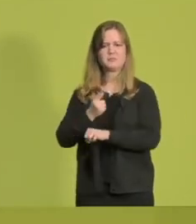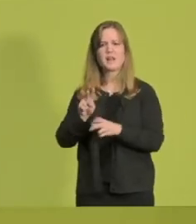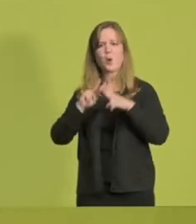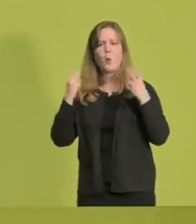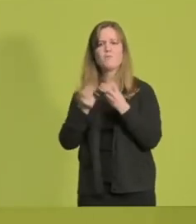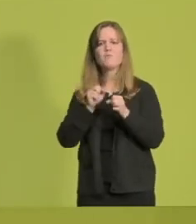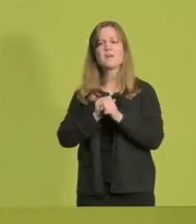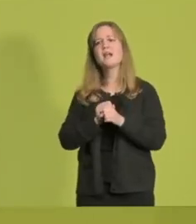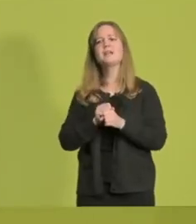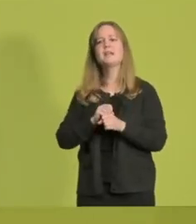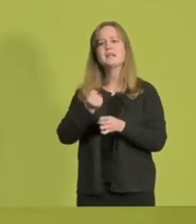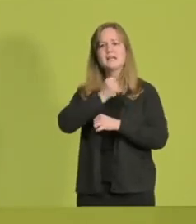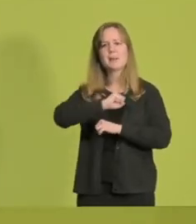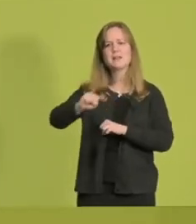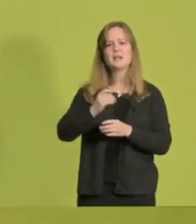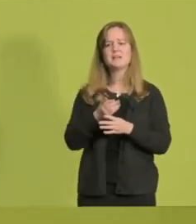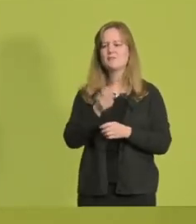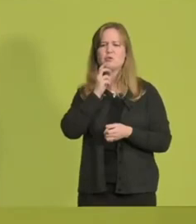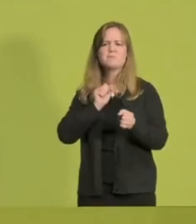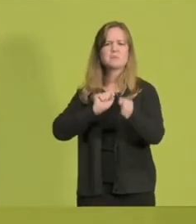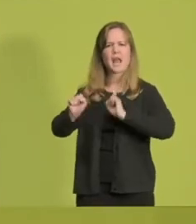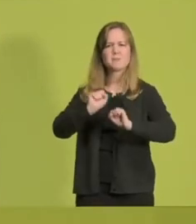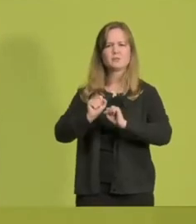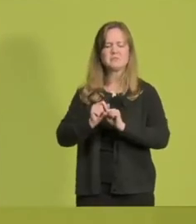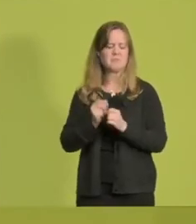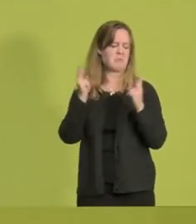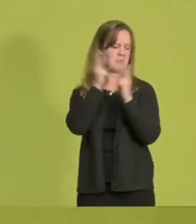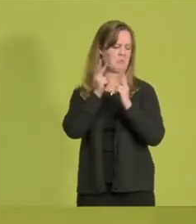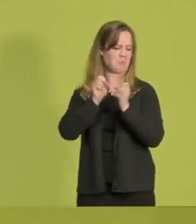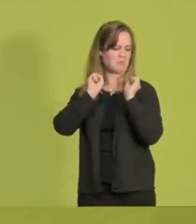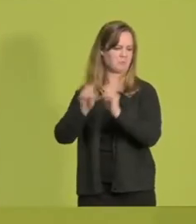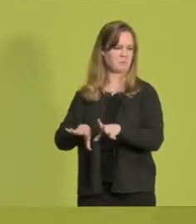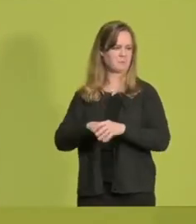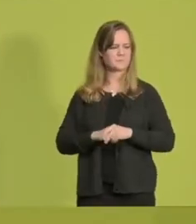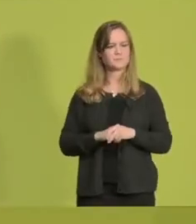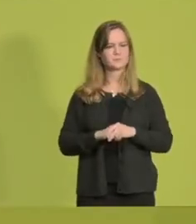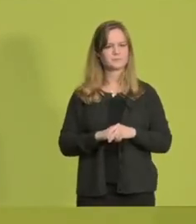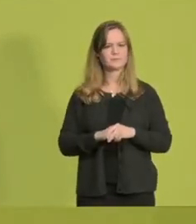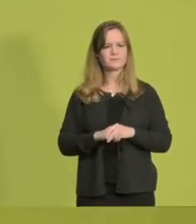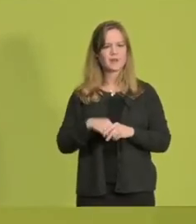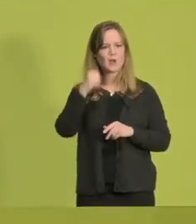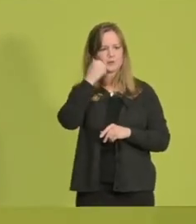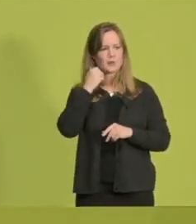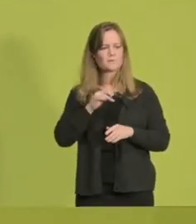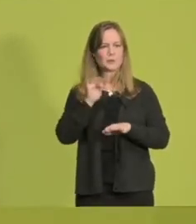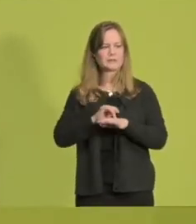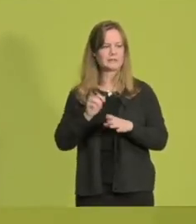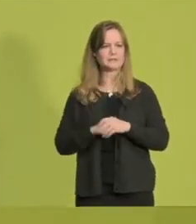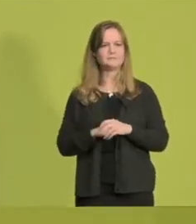wirklich bekämpfen. Dem ist es anscheinend völlig egal. Liebe Freundinnen und Freunde, wer so